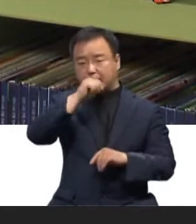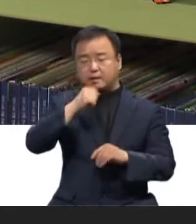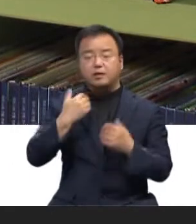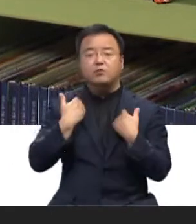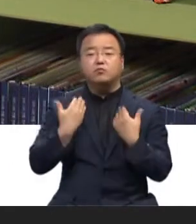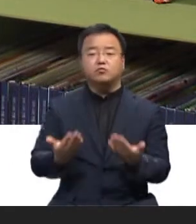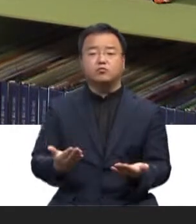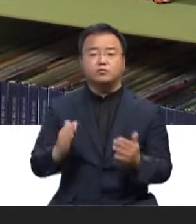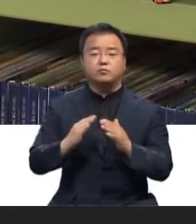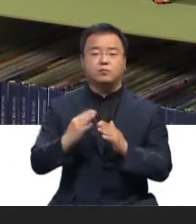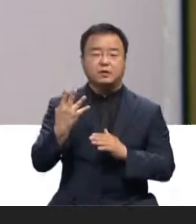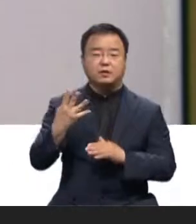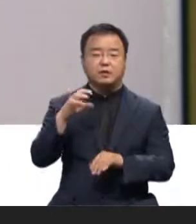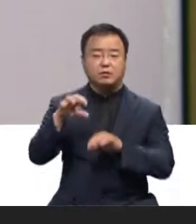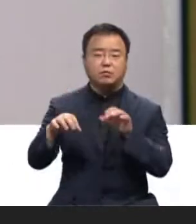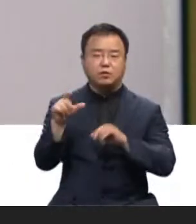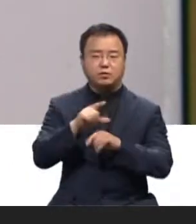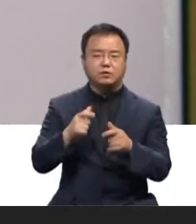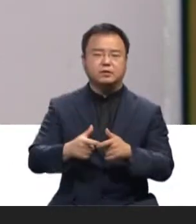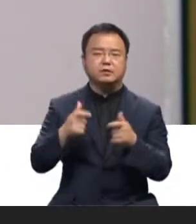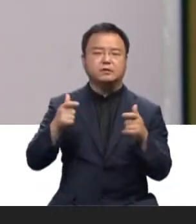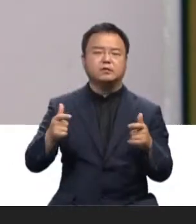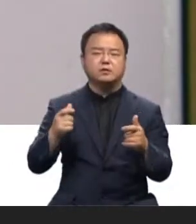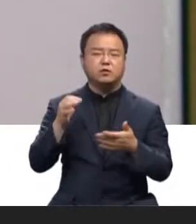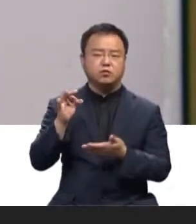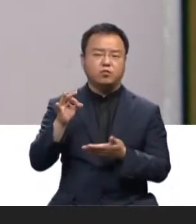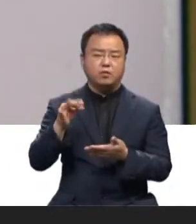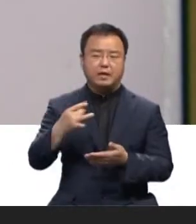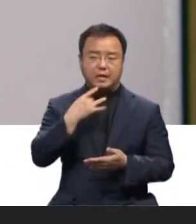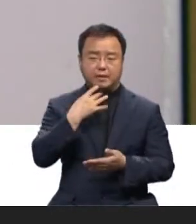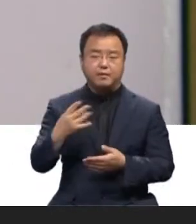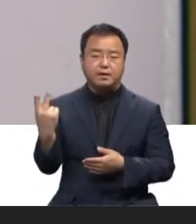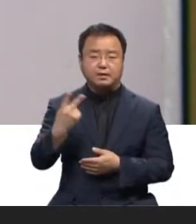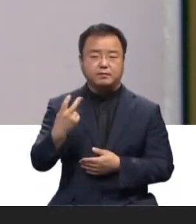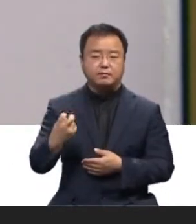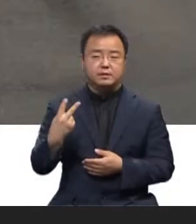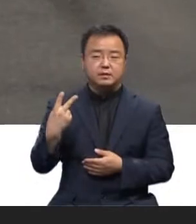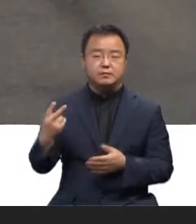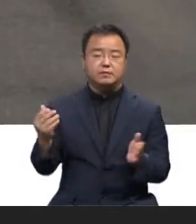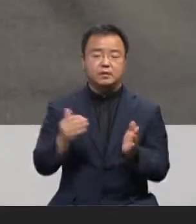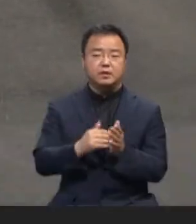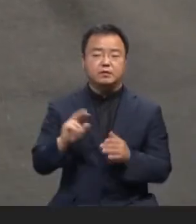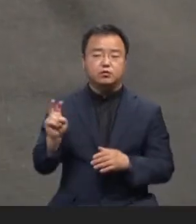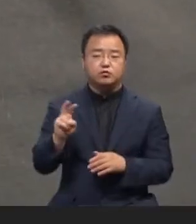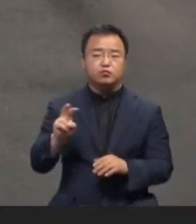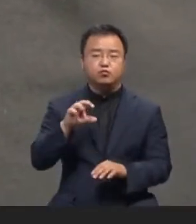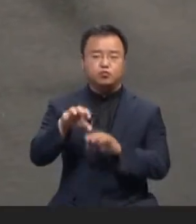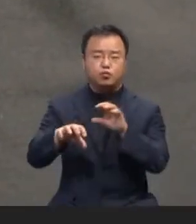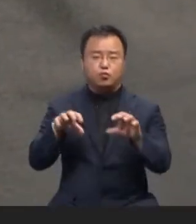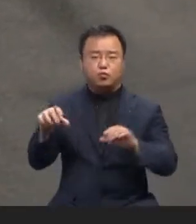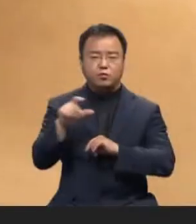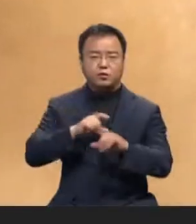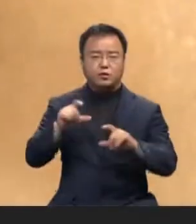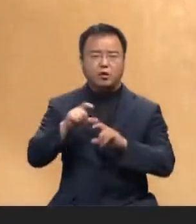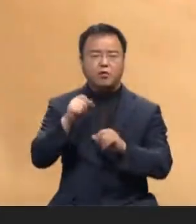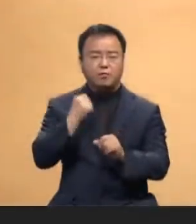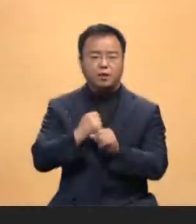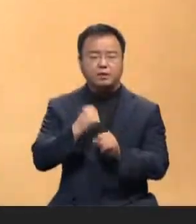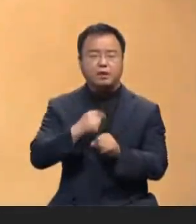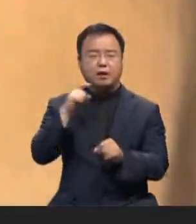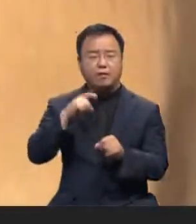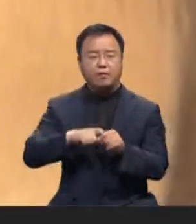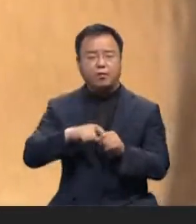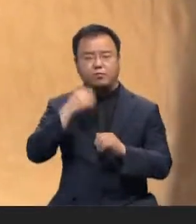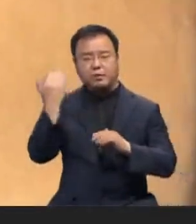만들 수 있는 비용만 반영되었습니다 2022년까지 쉼터 20곳을 더 만든다는 목표 에 한참 못